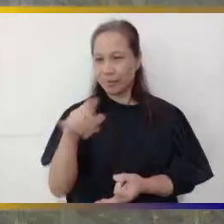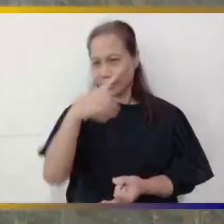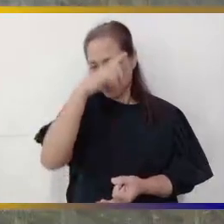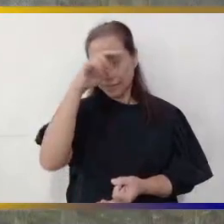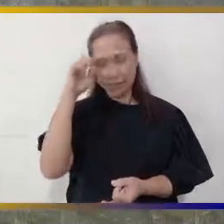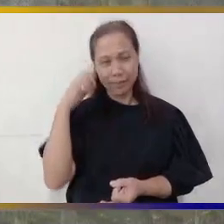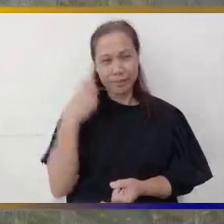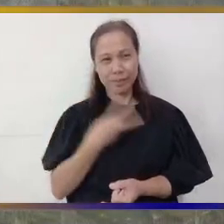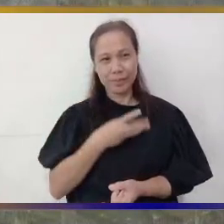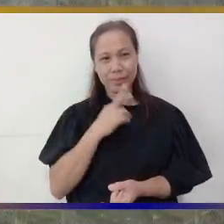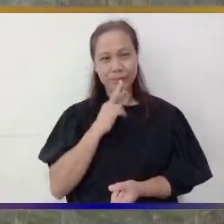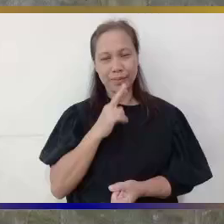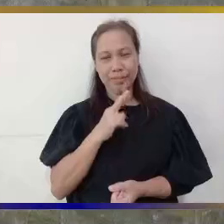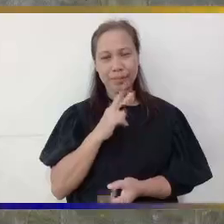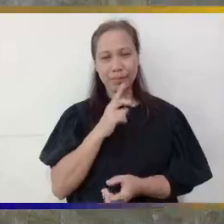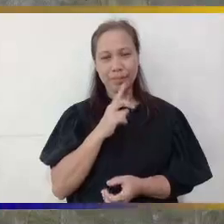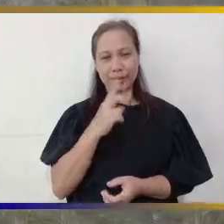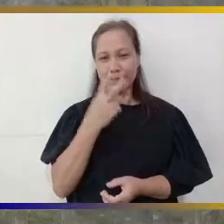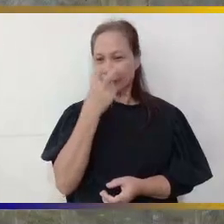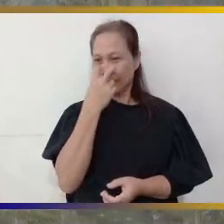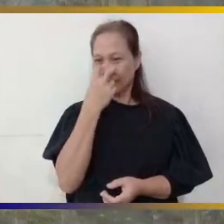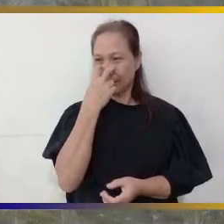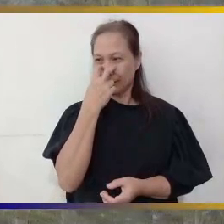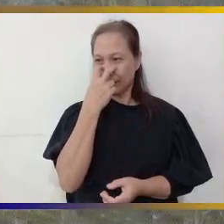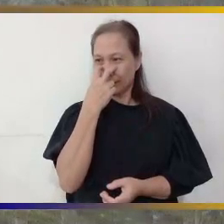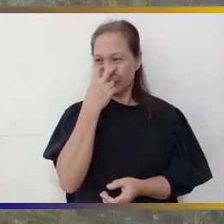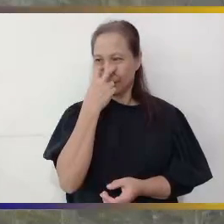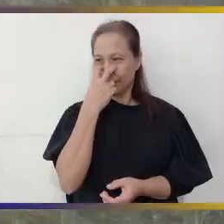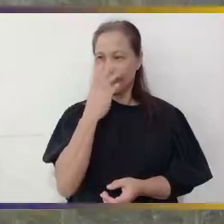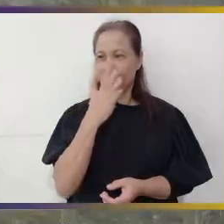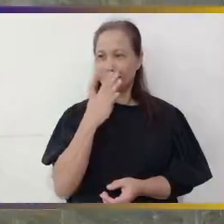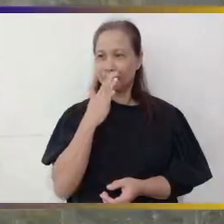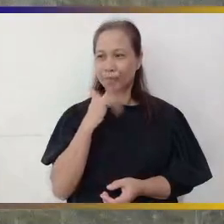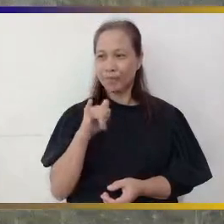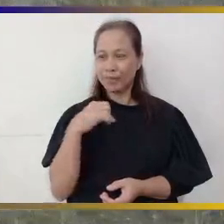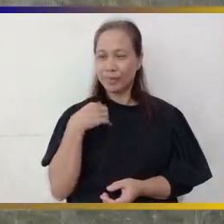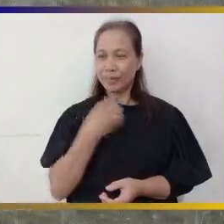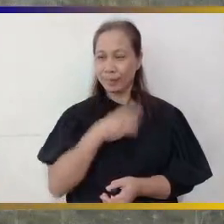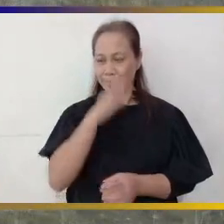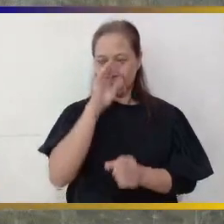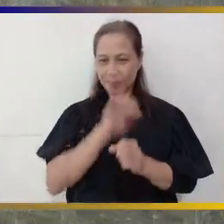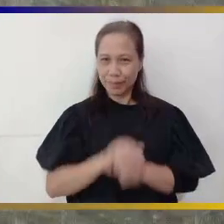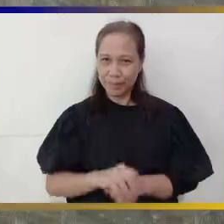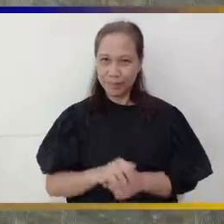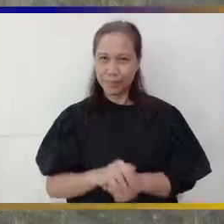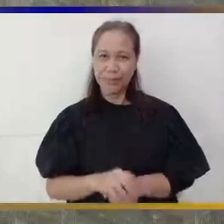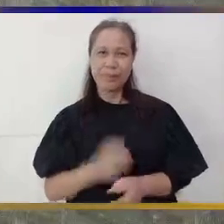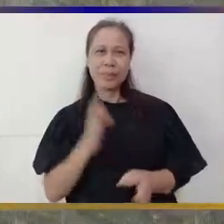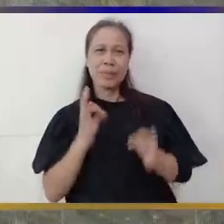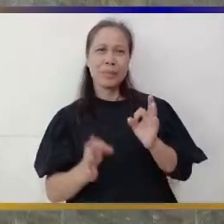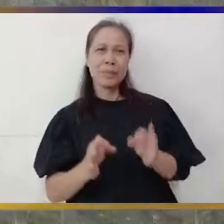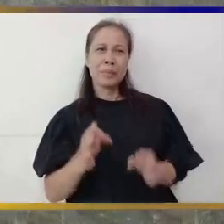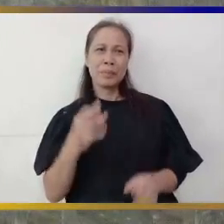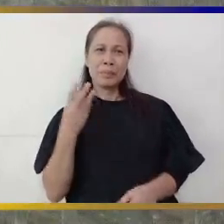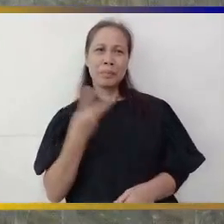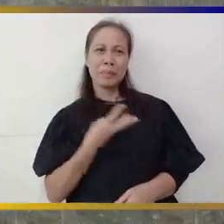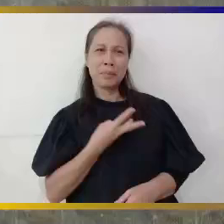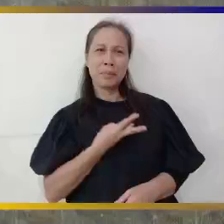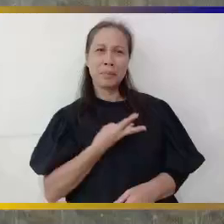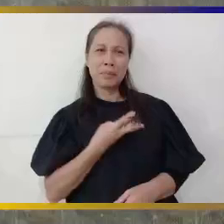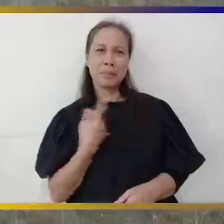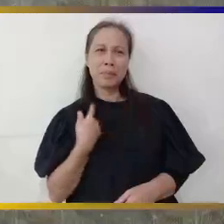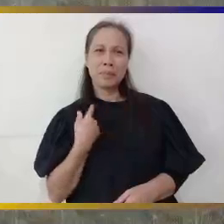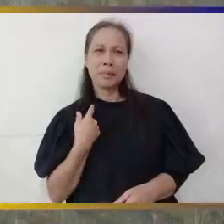blinded by your Worship so pag nagkaroon tayo ng maling Worship kapatid bakit